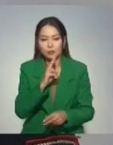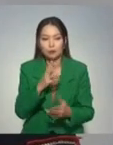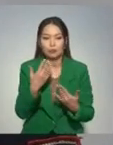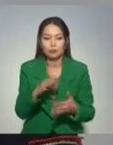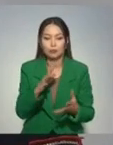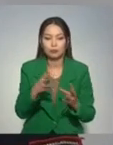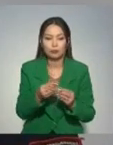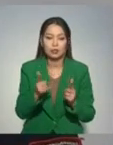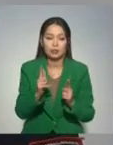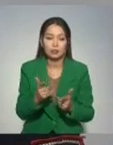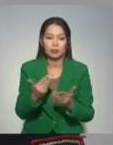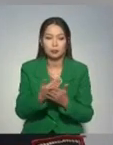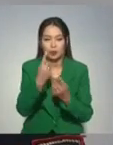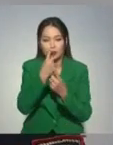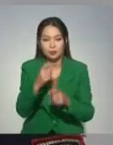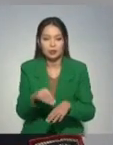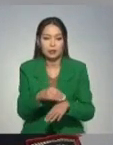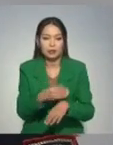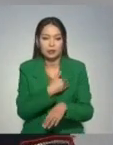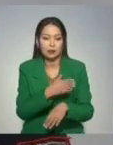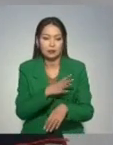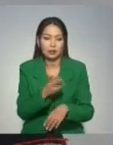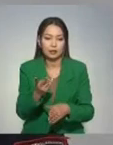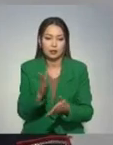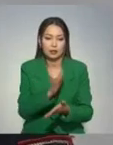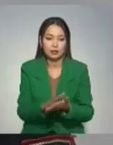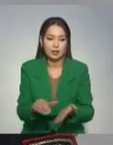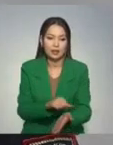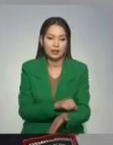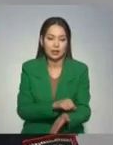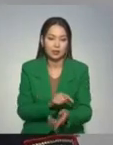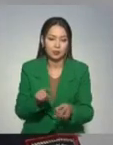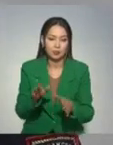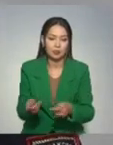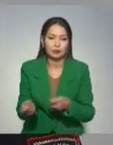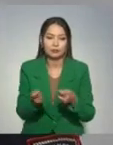согласно оперативной информации, супруги хотели наладить канал доставки наркотических средств на территорию учреждения.